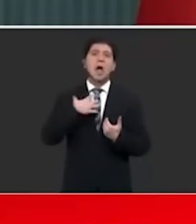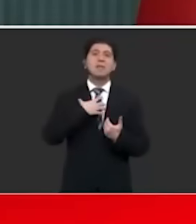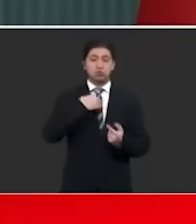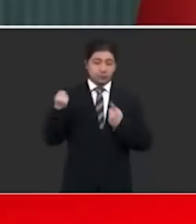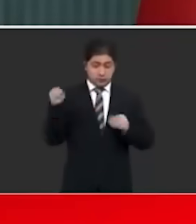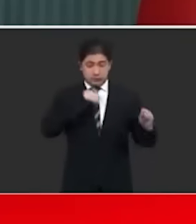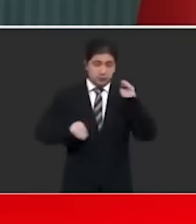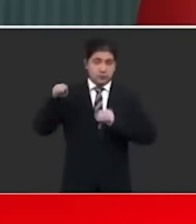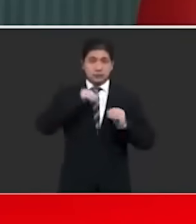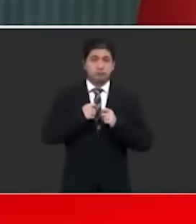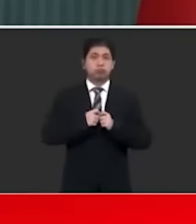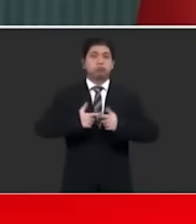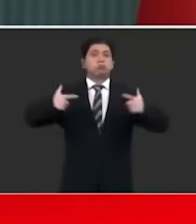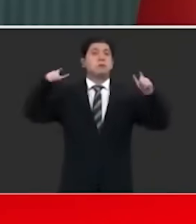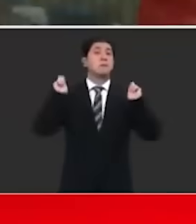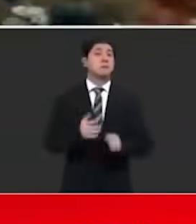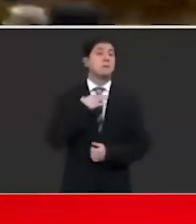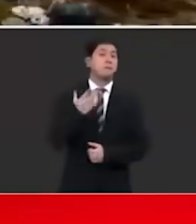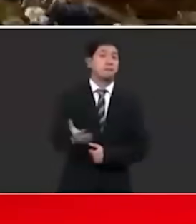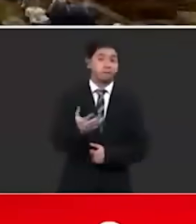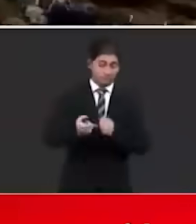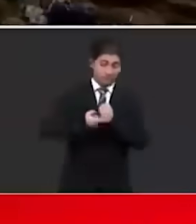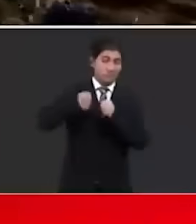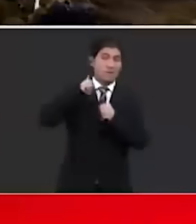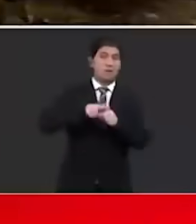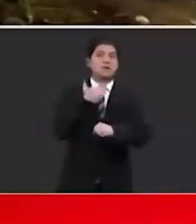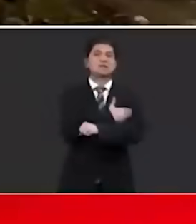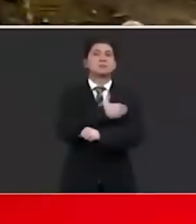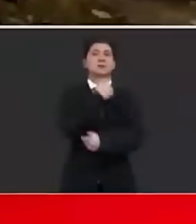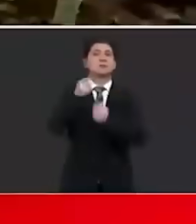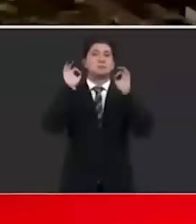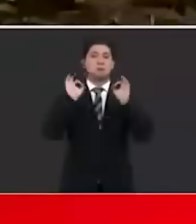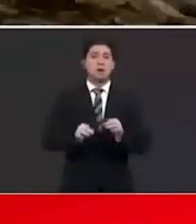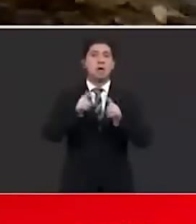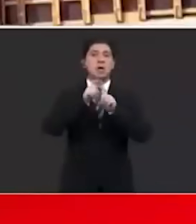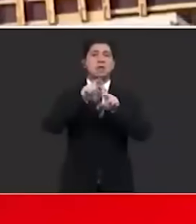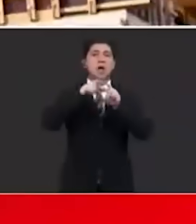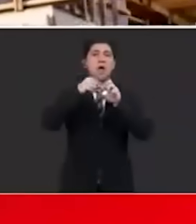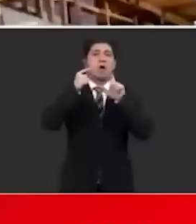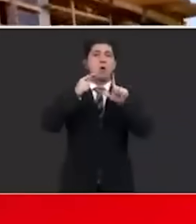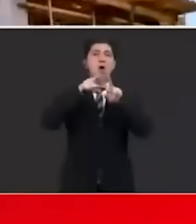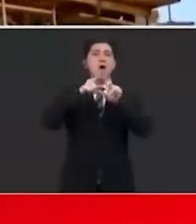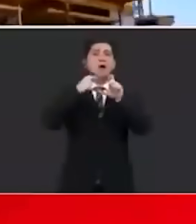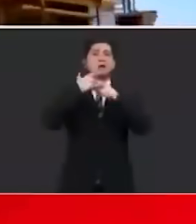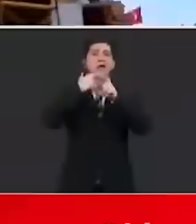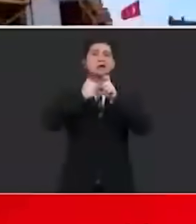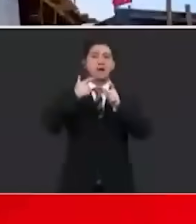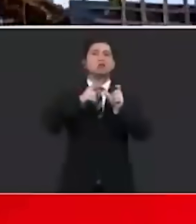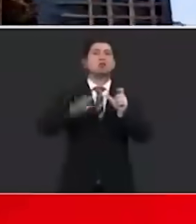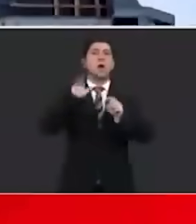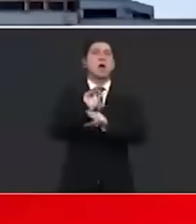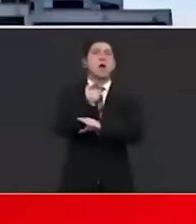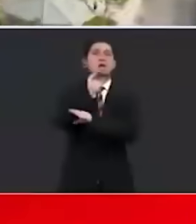geliştiriyoruz. Geçen hafta hizmete sunduğumuz Darül Aceze Sosyal Yaşam Şehri